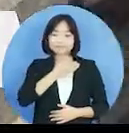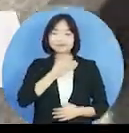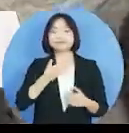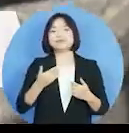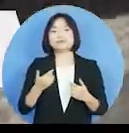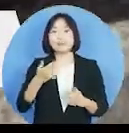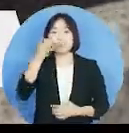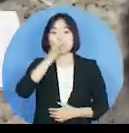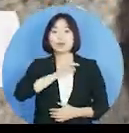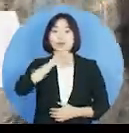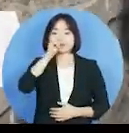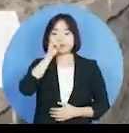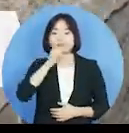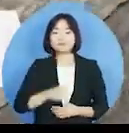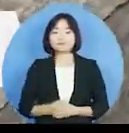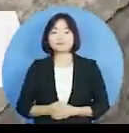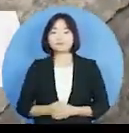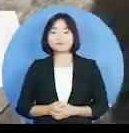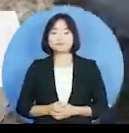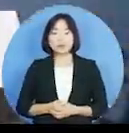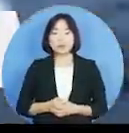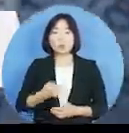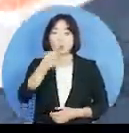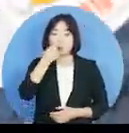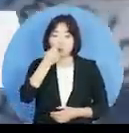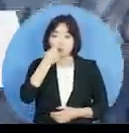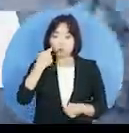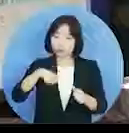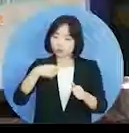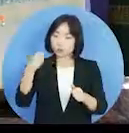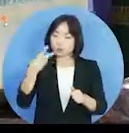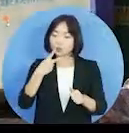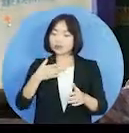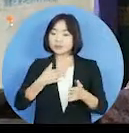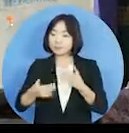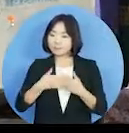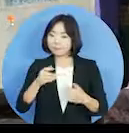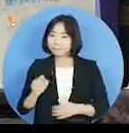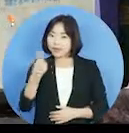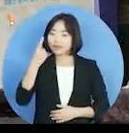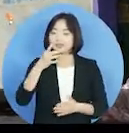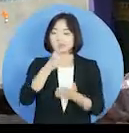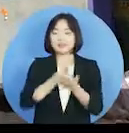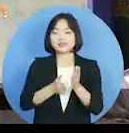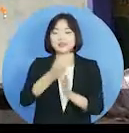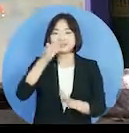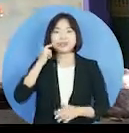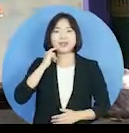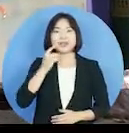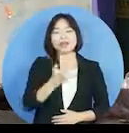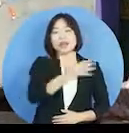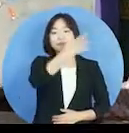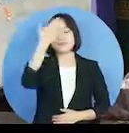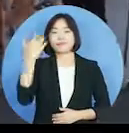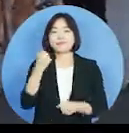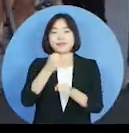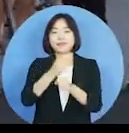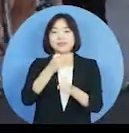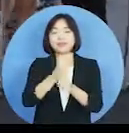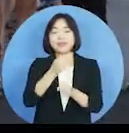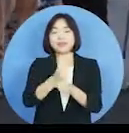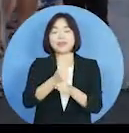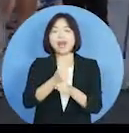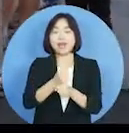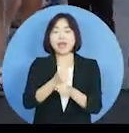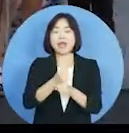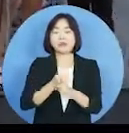주변이 깨끗해지는 그런 효과가 있었어요. 교육과 체험을 통해 천안시를 청결하고 아름다운 도시로